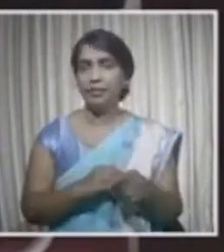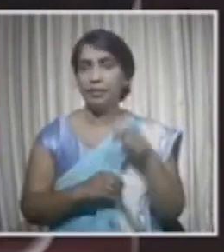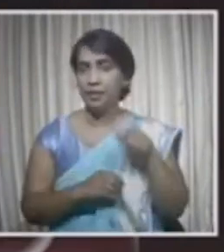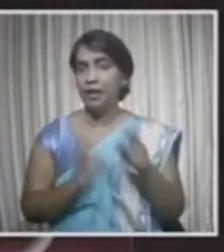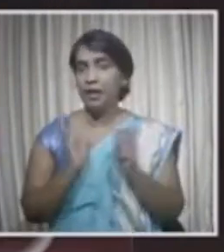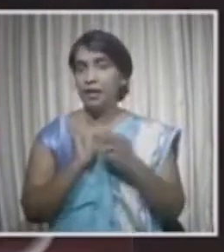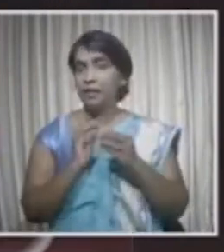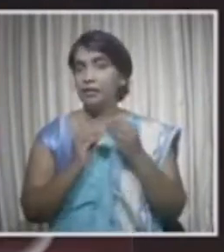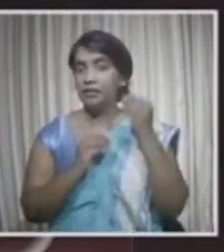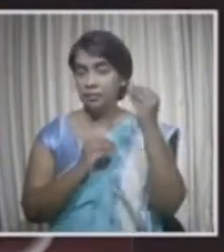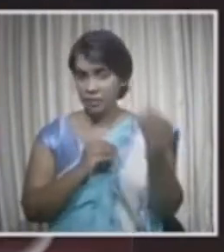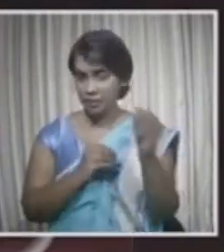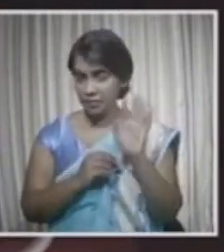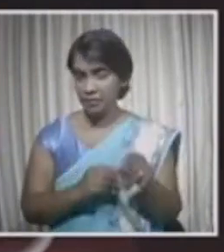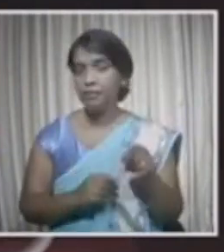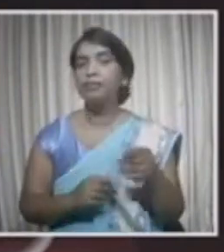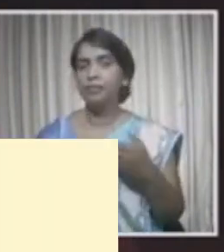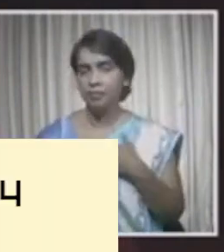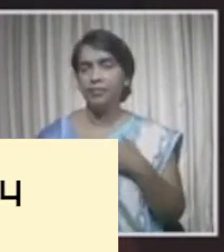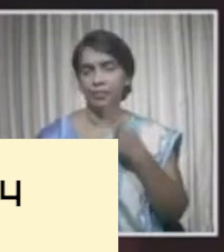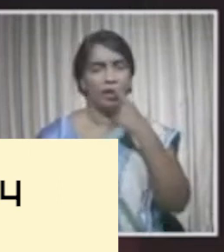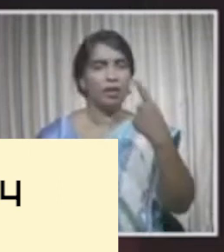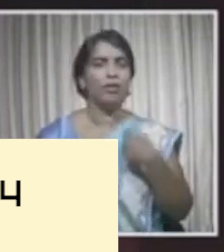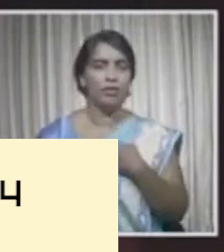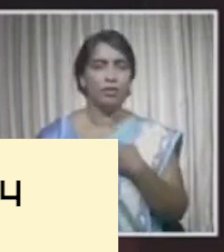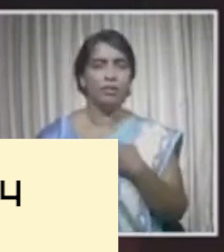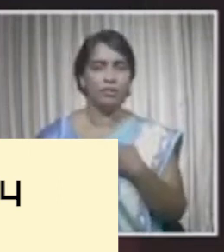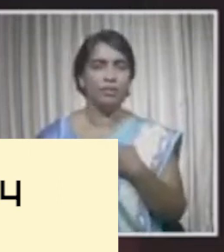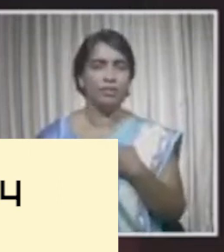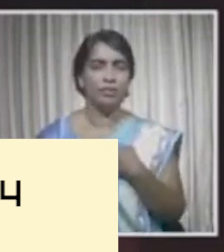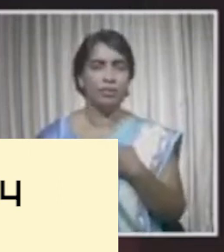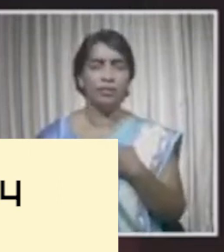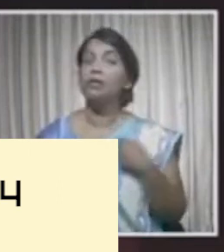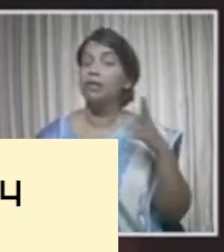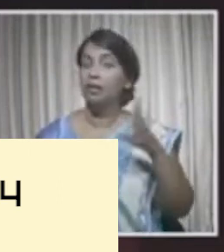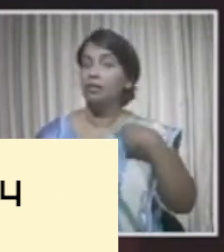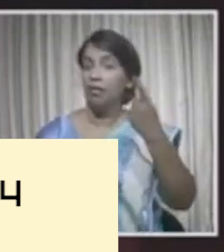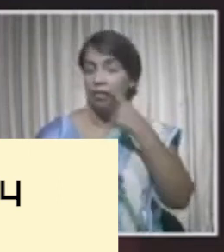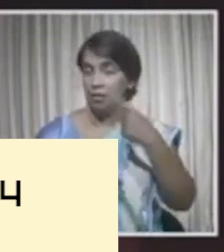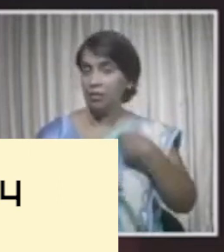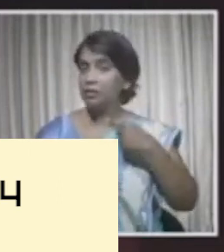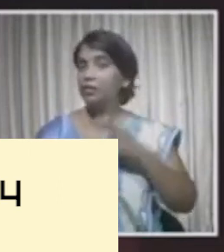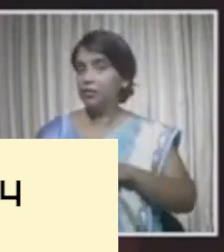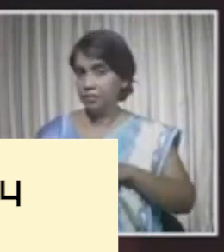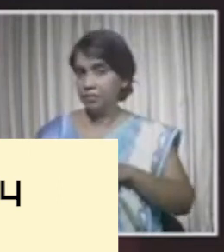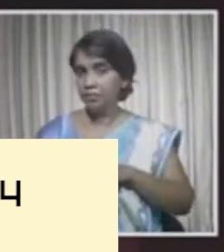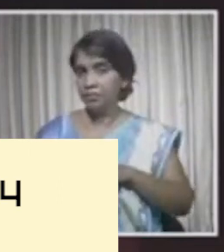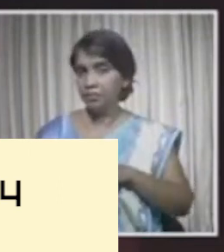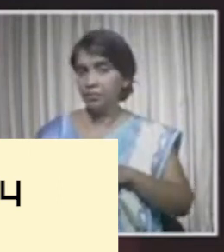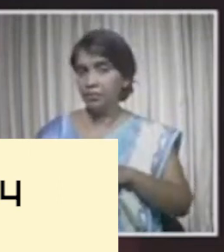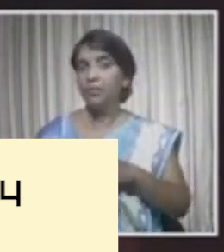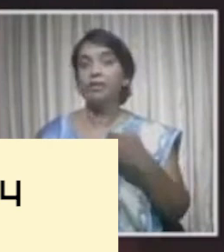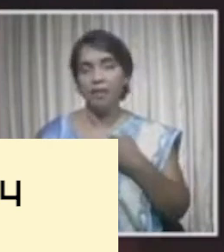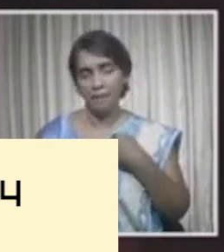வருகின்றது. இந்த தருணத்தில் நாட்டில் உள்ள அனைவரும் பாரிய அனர்த்தத்திற்கு மத்தியில் உள்ளனர். இவ்வாறான நிலையில் வரிசையில் நின்று அவதியூறும் மக்கள்